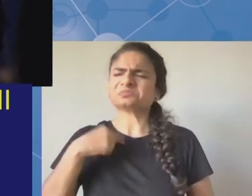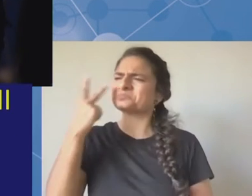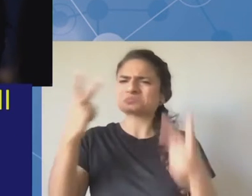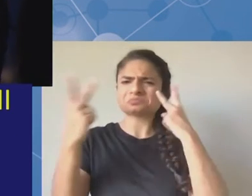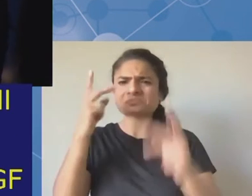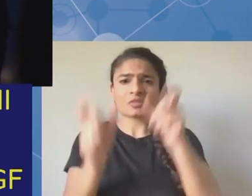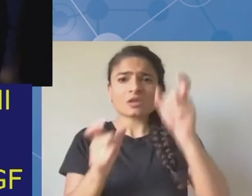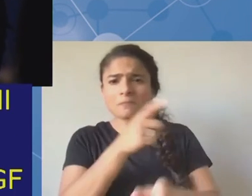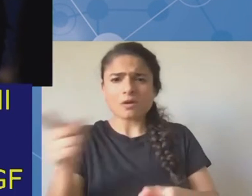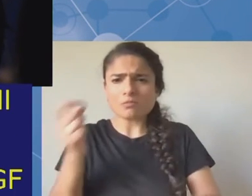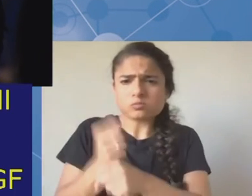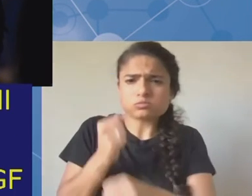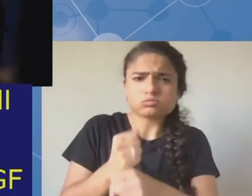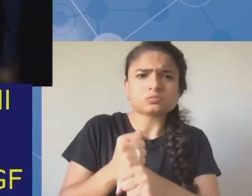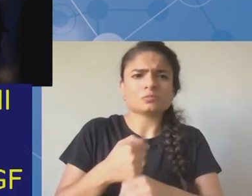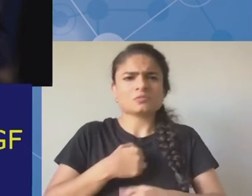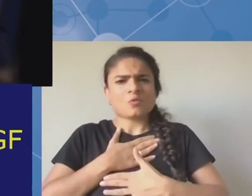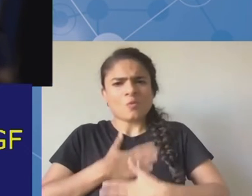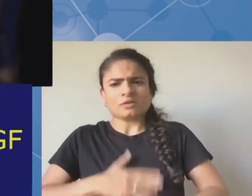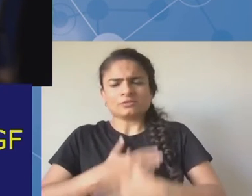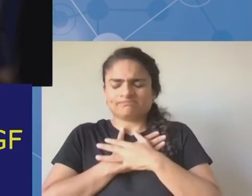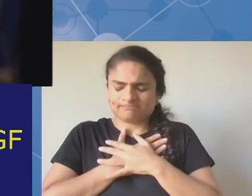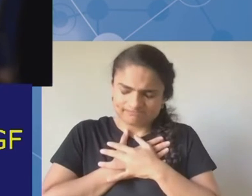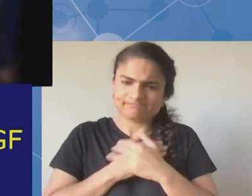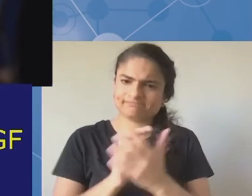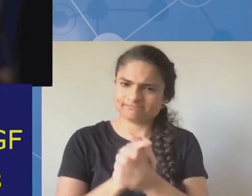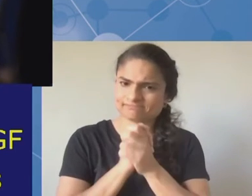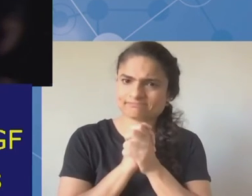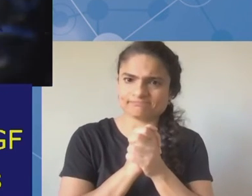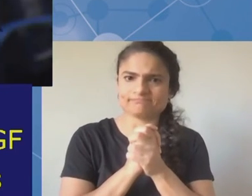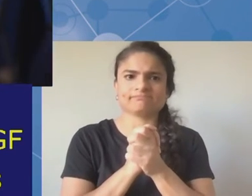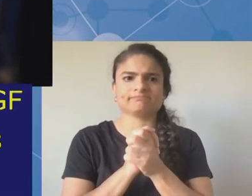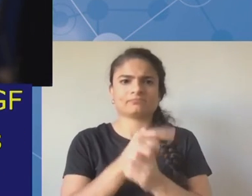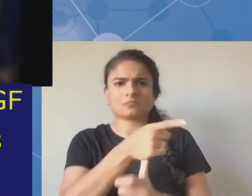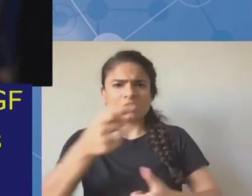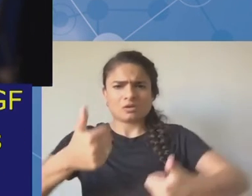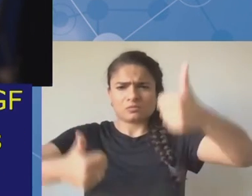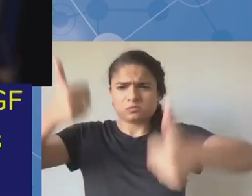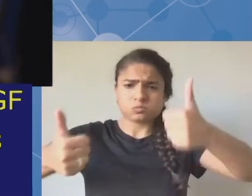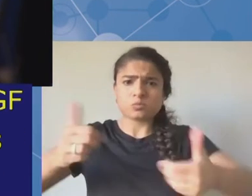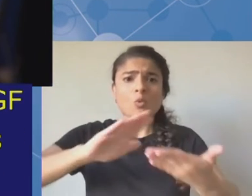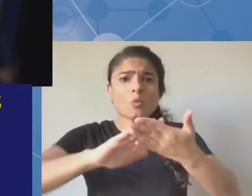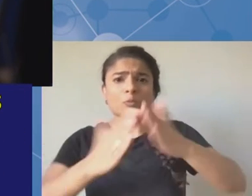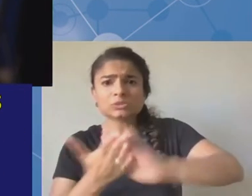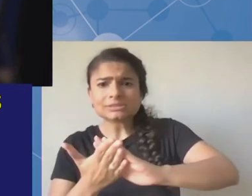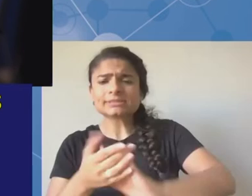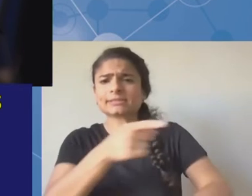уважение ко всем тем, кто с нами соединились в ходе этого цифрового